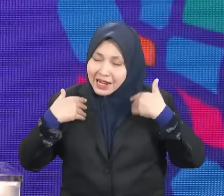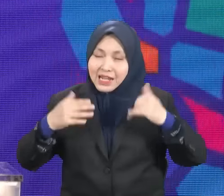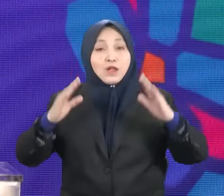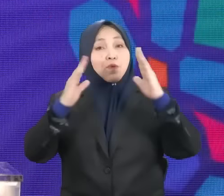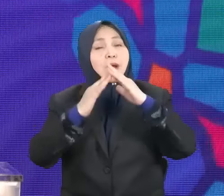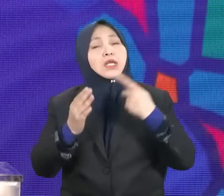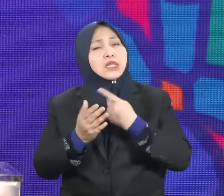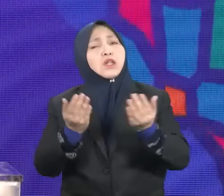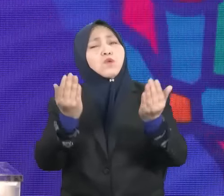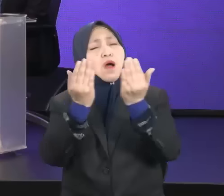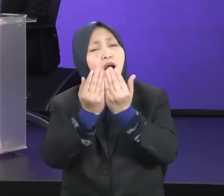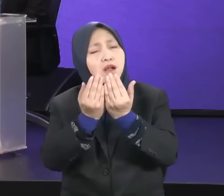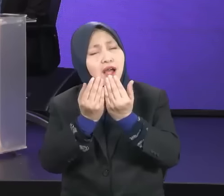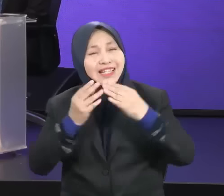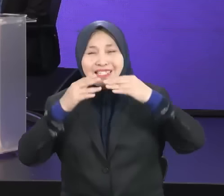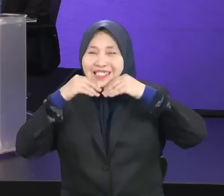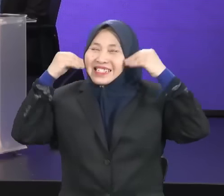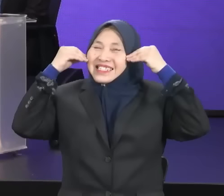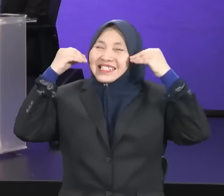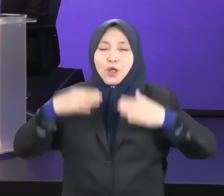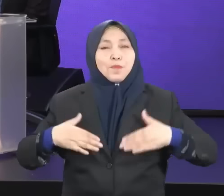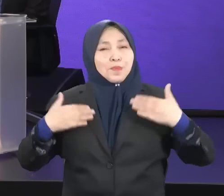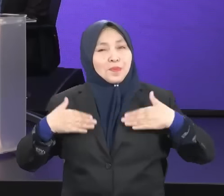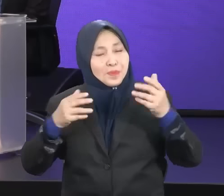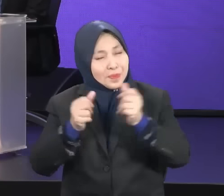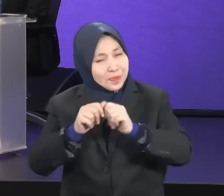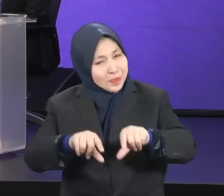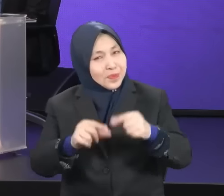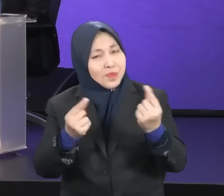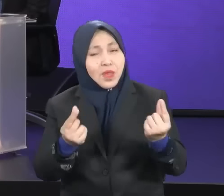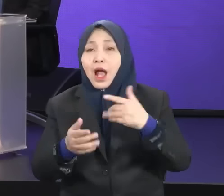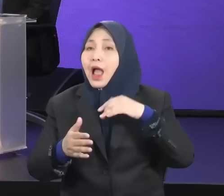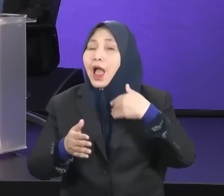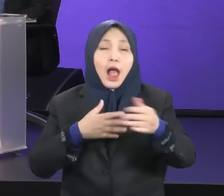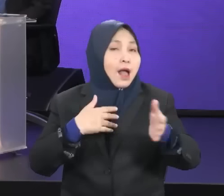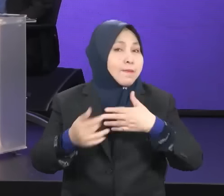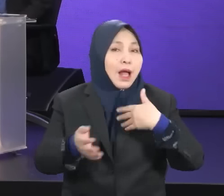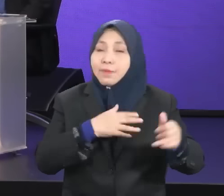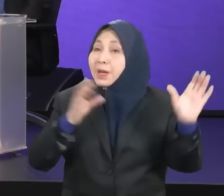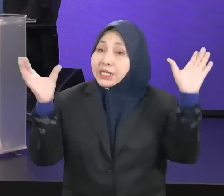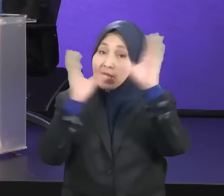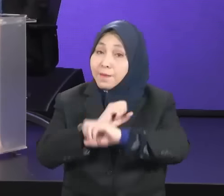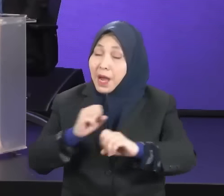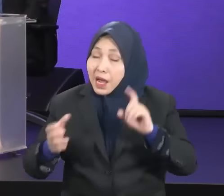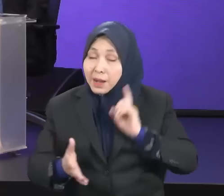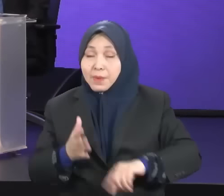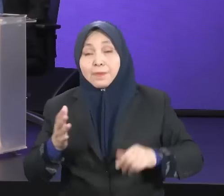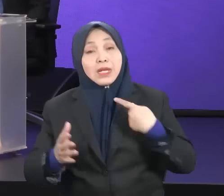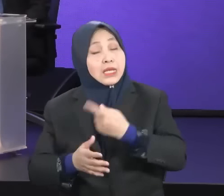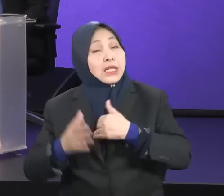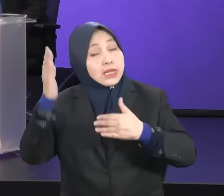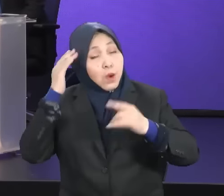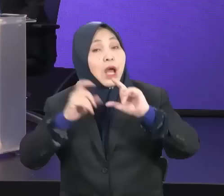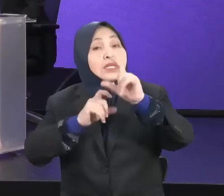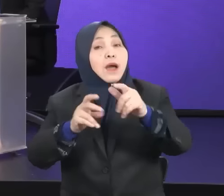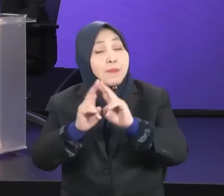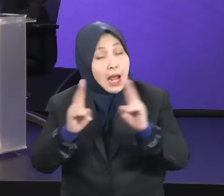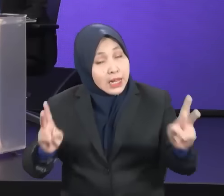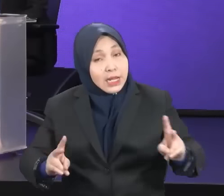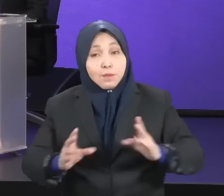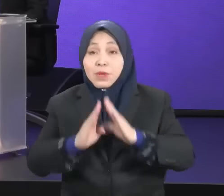doakan terus ceria gembira bersama Alquran yang ada karena kita tahu bahwa hadiah paling besar di dalam